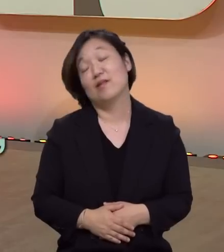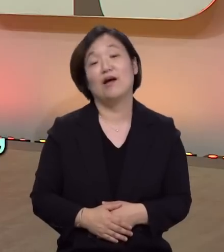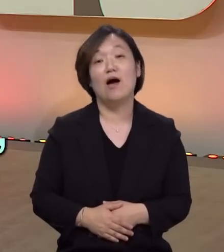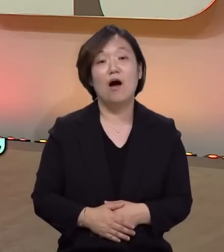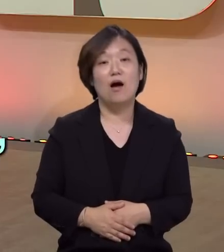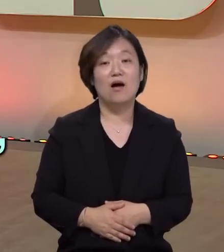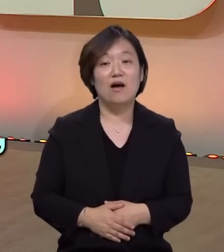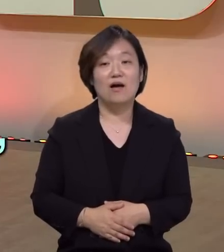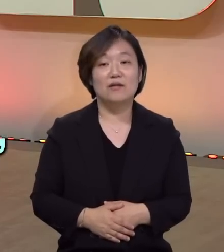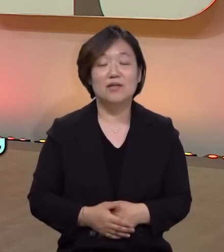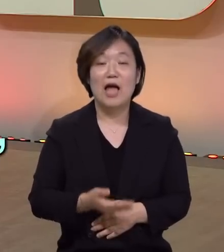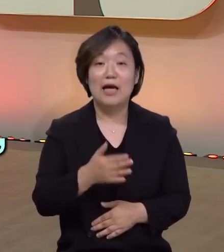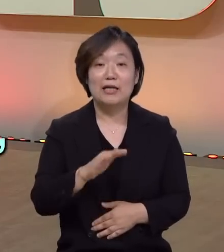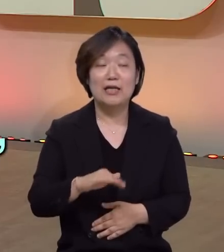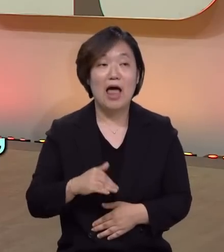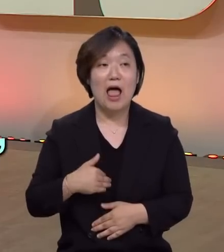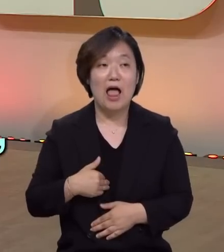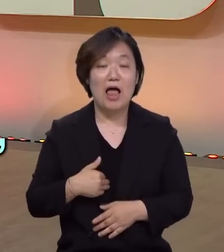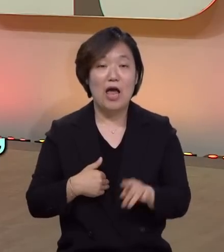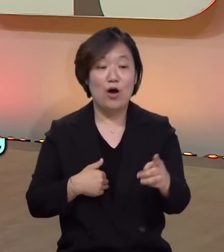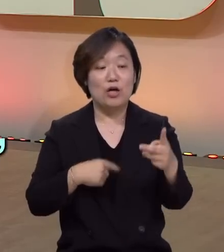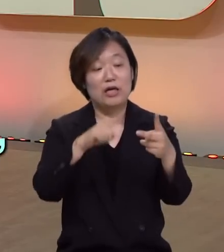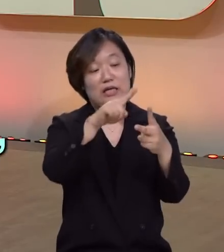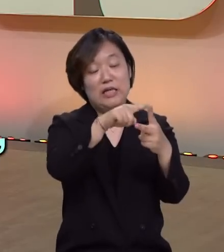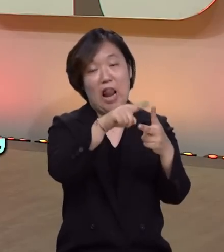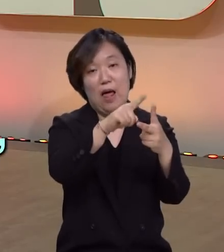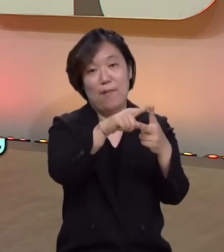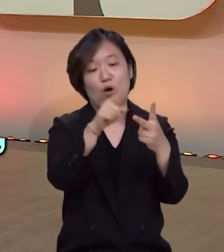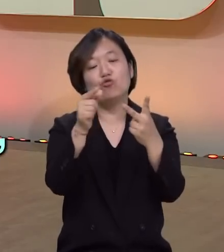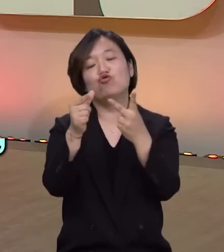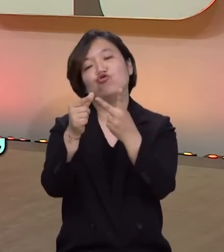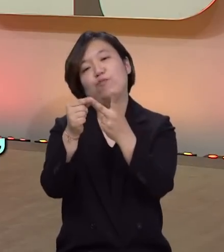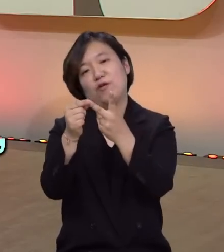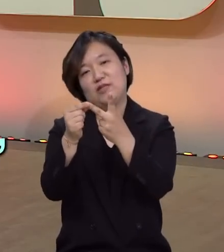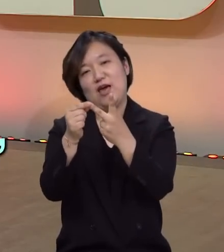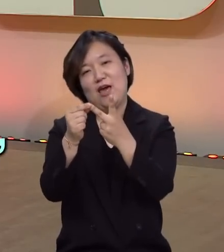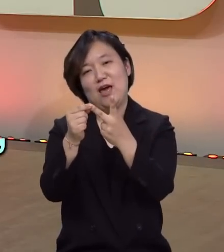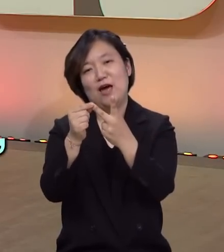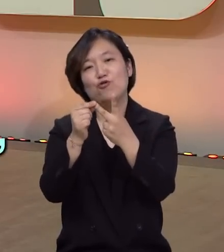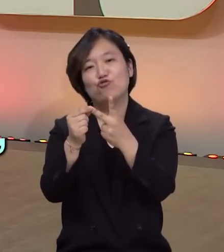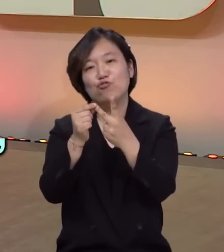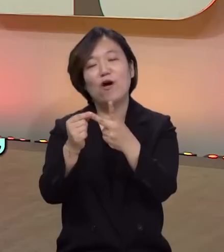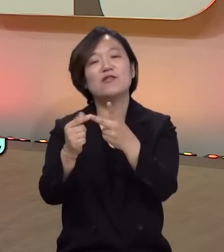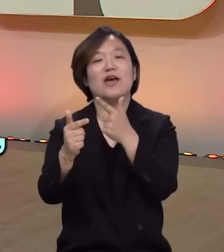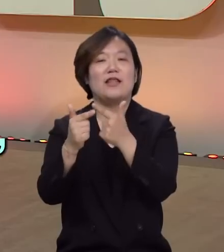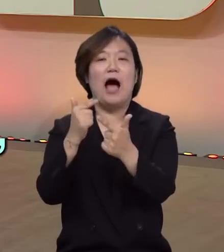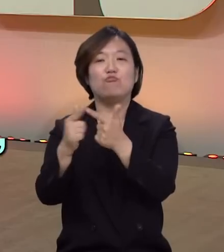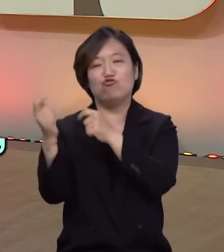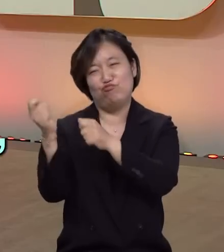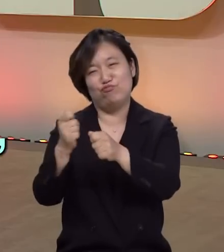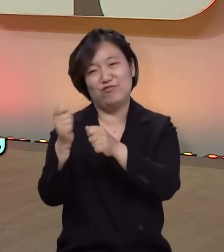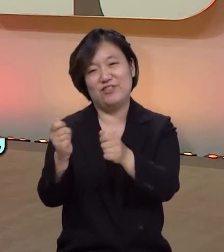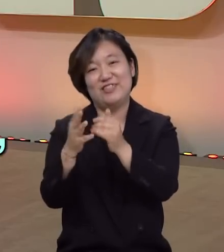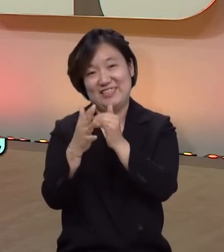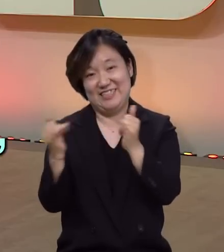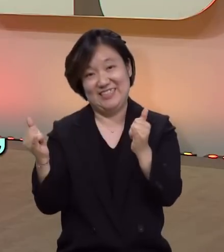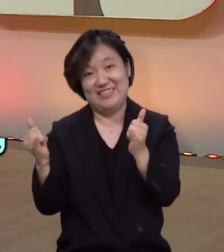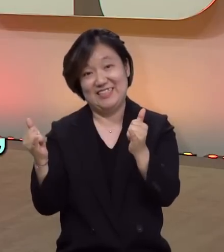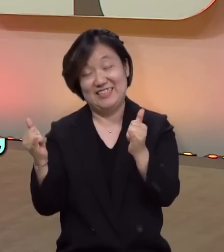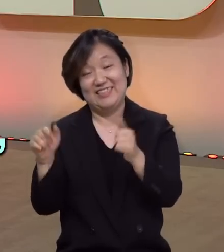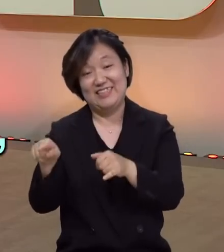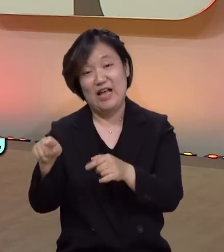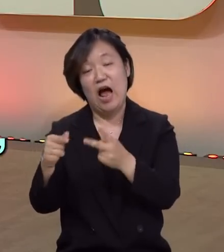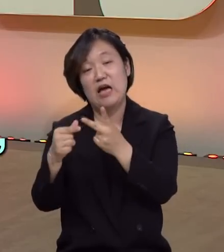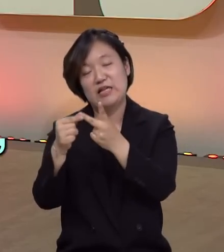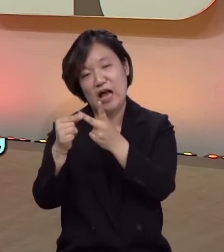소원을 들어주는 복주머니를 받은 두 번째 나무꾼이 두 번째 나무꾼은 이제 집으로 와